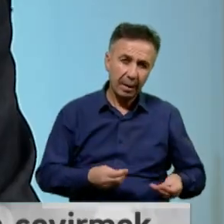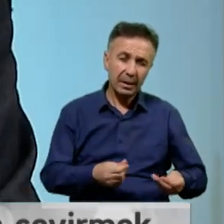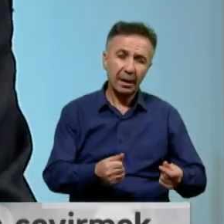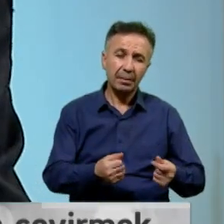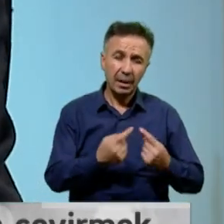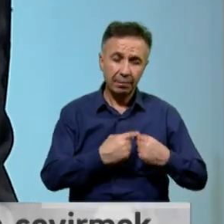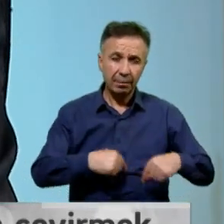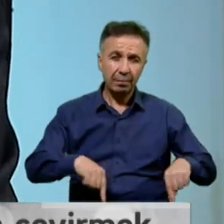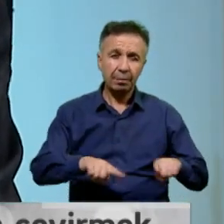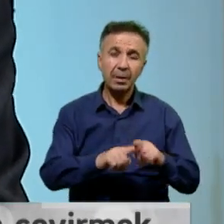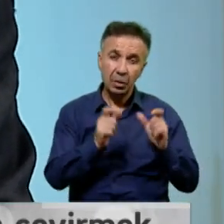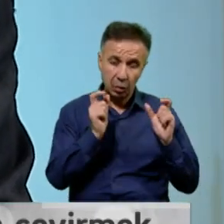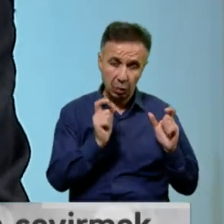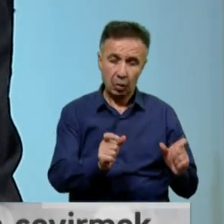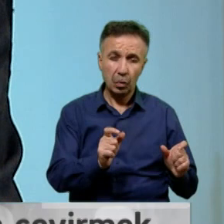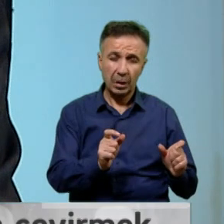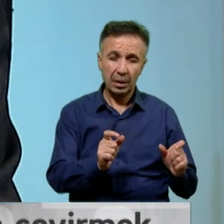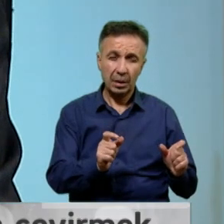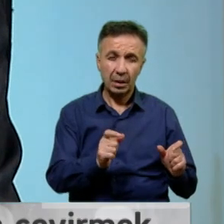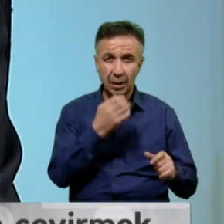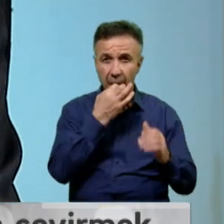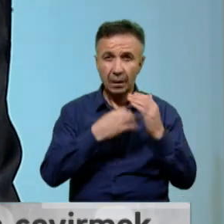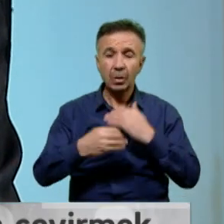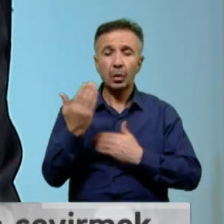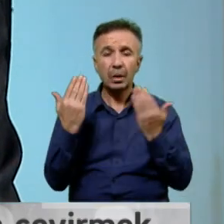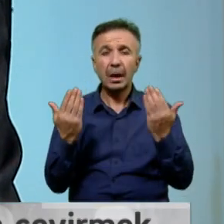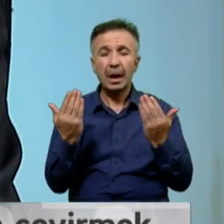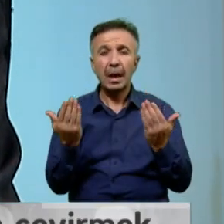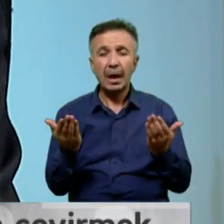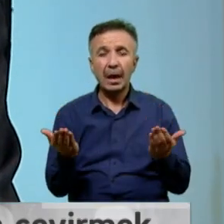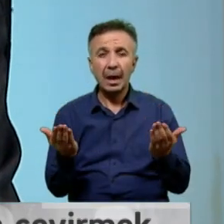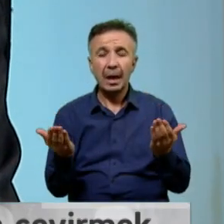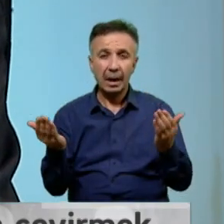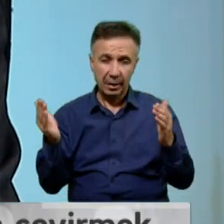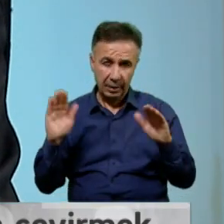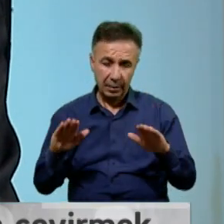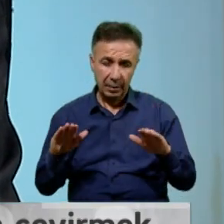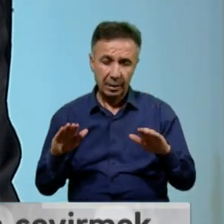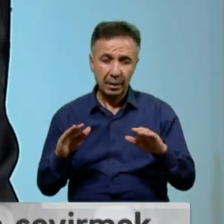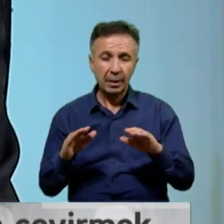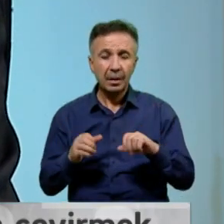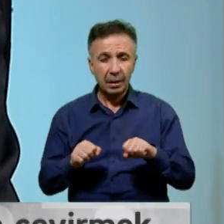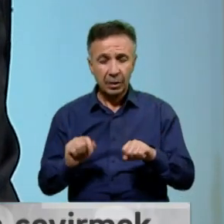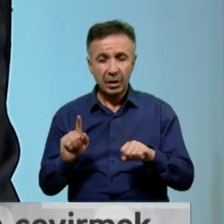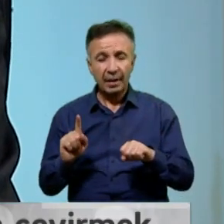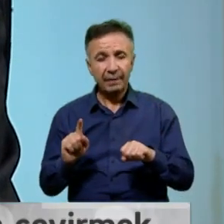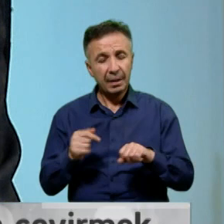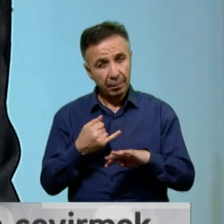koru şeklindeki niyazda ellerin aşağı indirilmesi Şafii mezhebinin bir